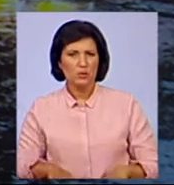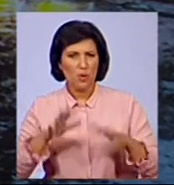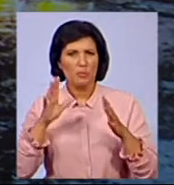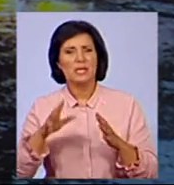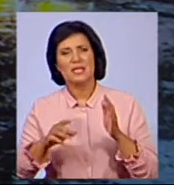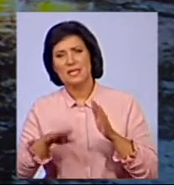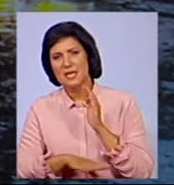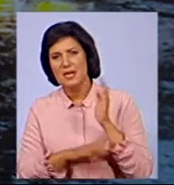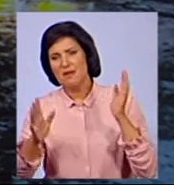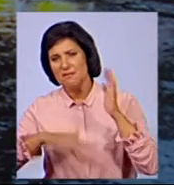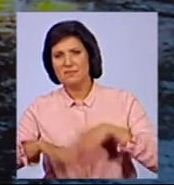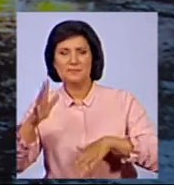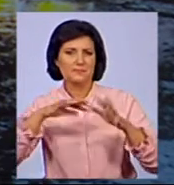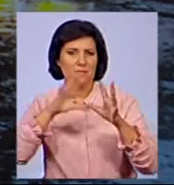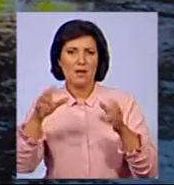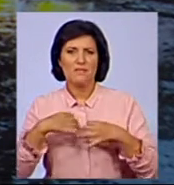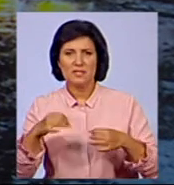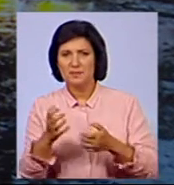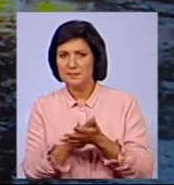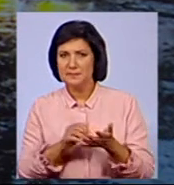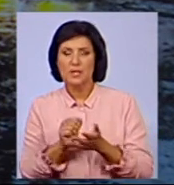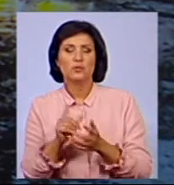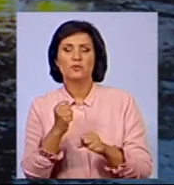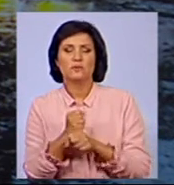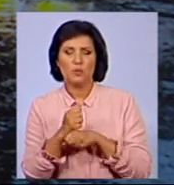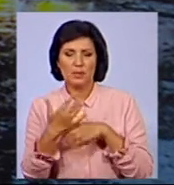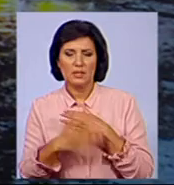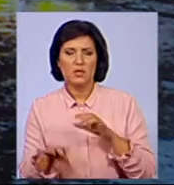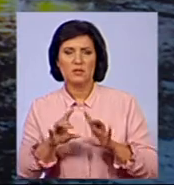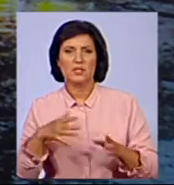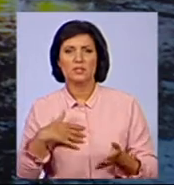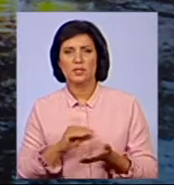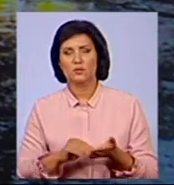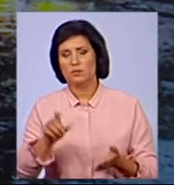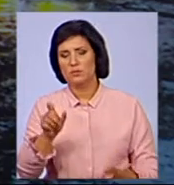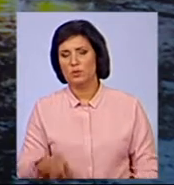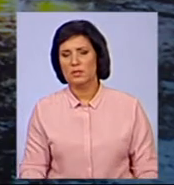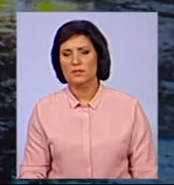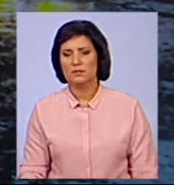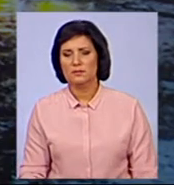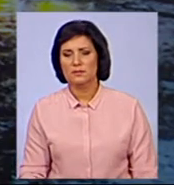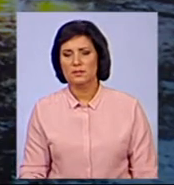підтоплені парки, пошкоджені автівки. Що вже зробили комунальники, розкаже нам Роксолана Бичай.